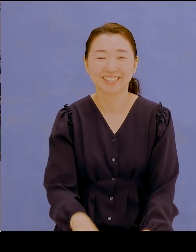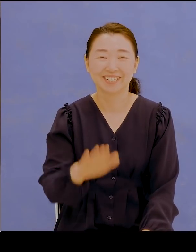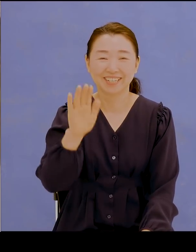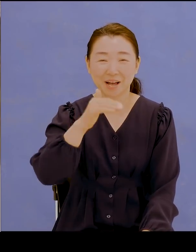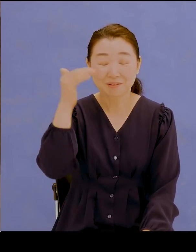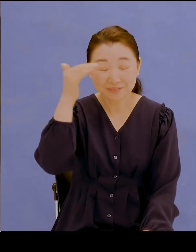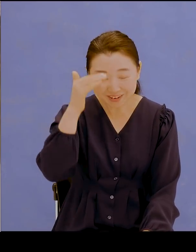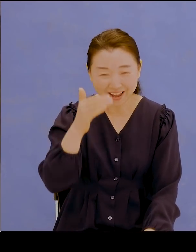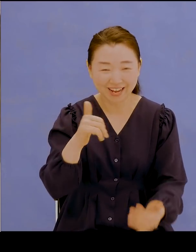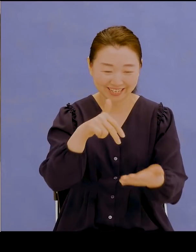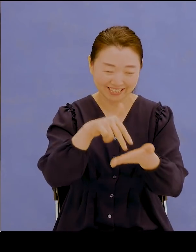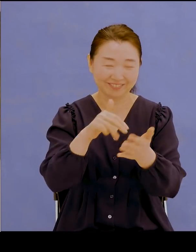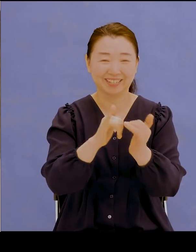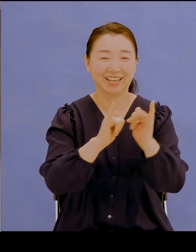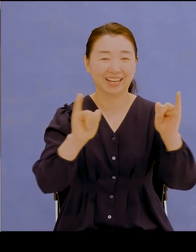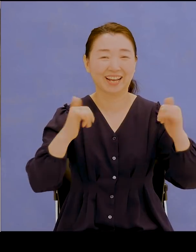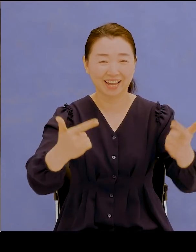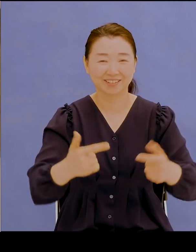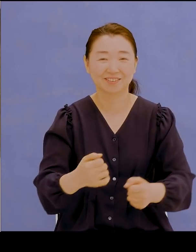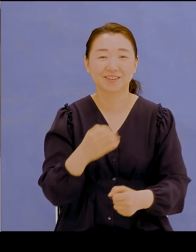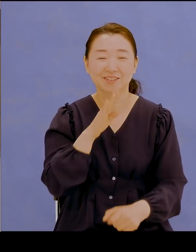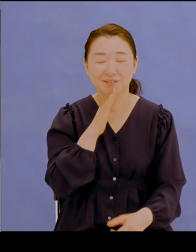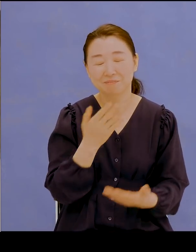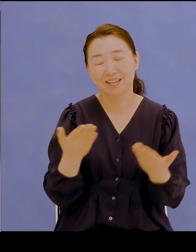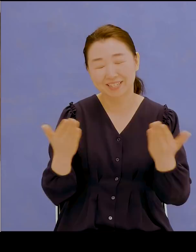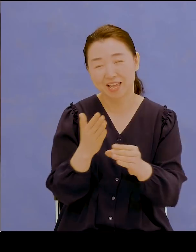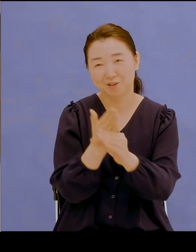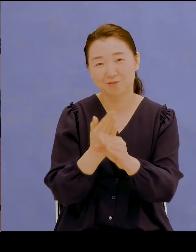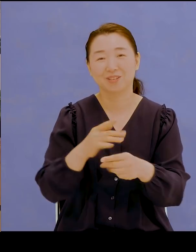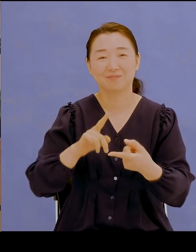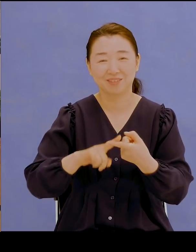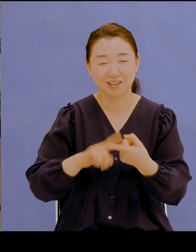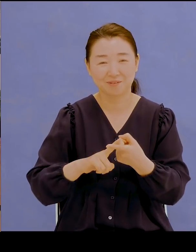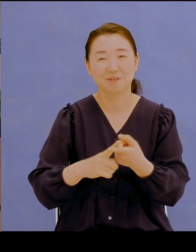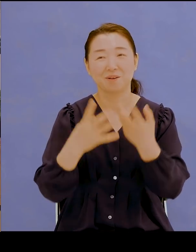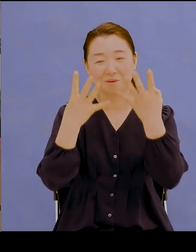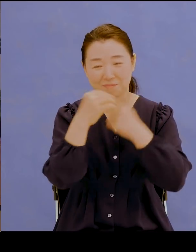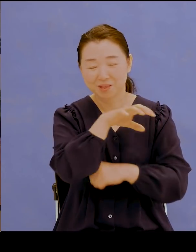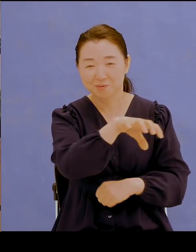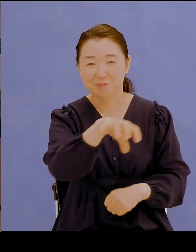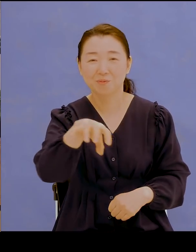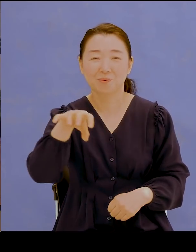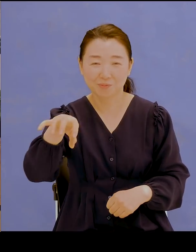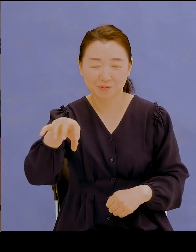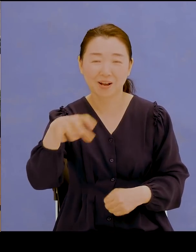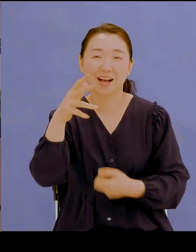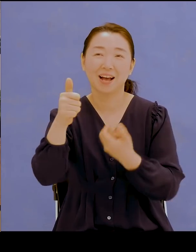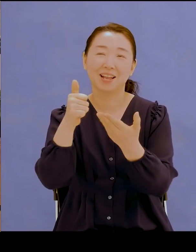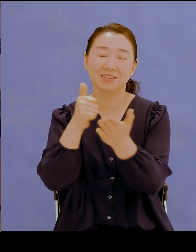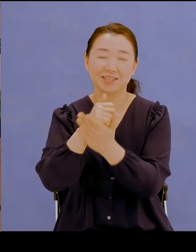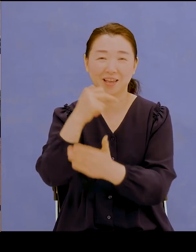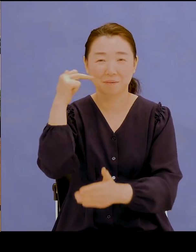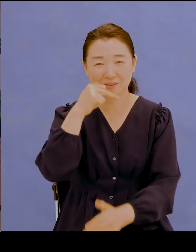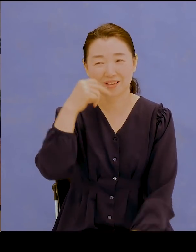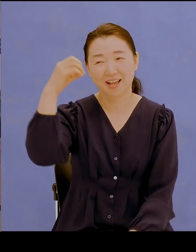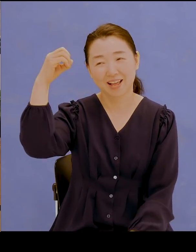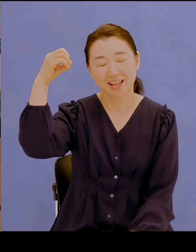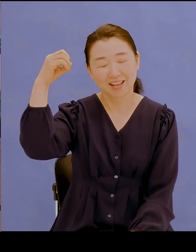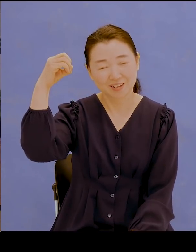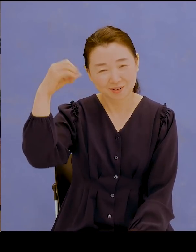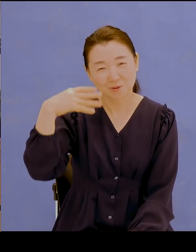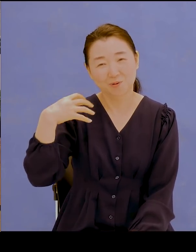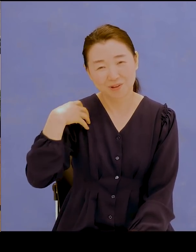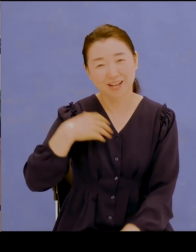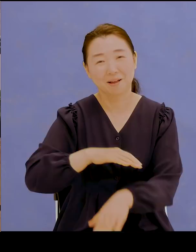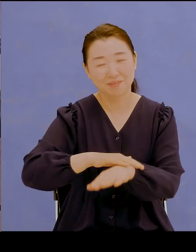앞으로 구경꾼이 아니라 정말 그 사역의 중심으로서 더 많은 곳에서 아유 감사하죠. 하나님의 빛과 네. 소금 역할을 감당하시기를